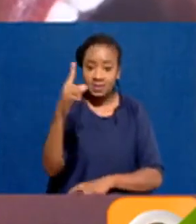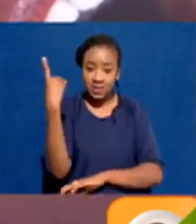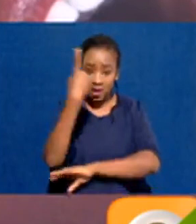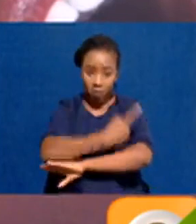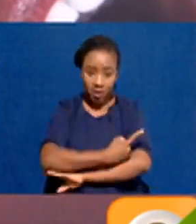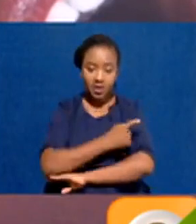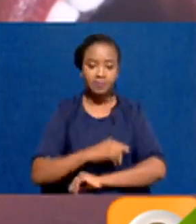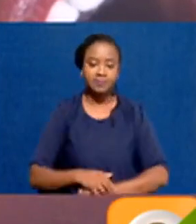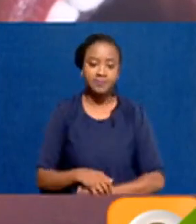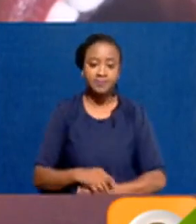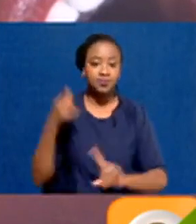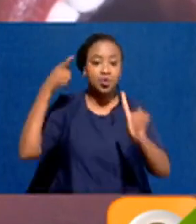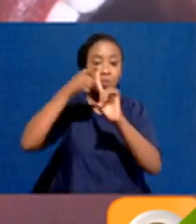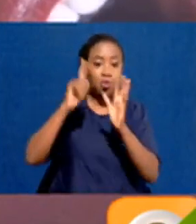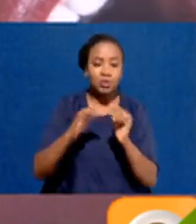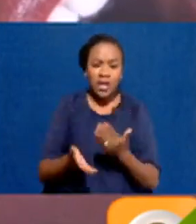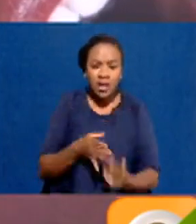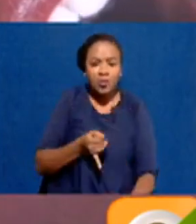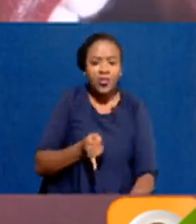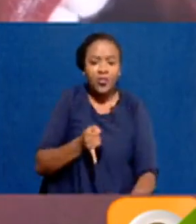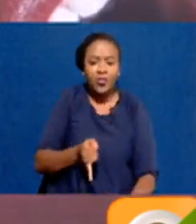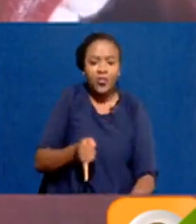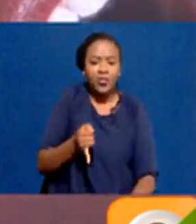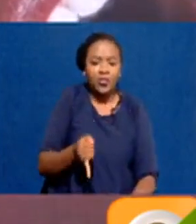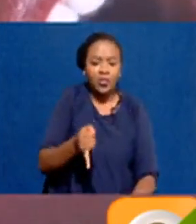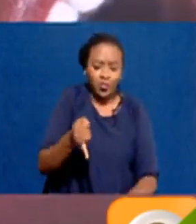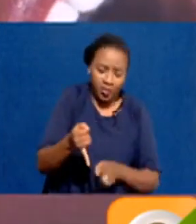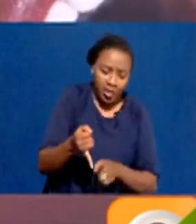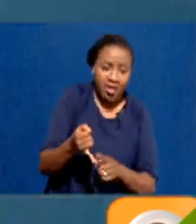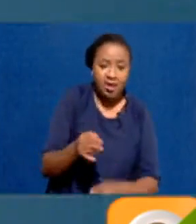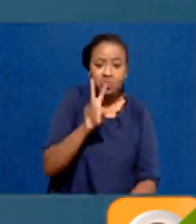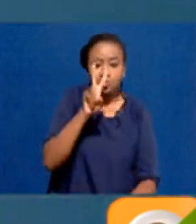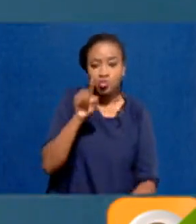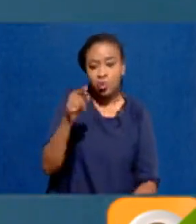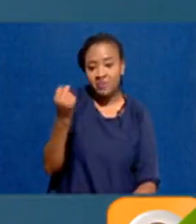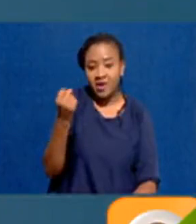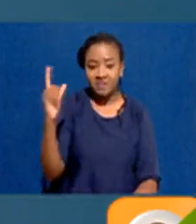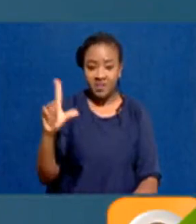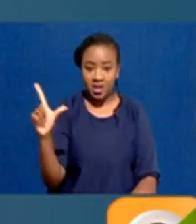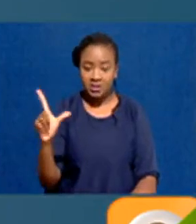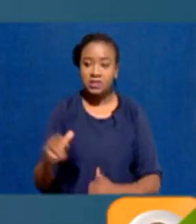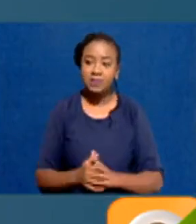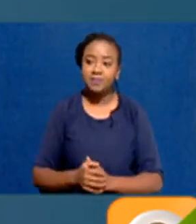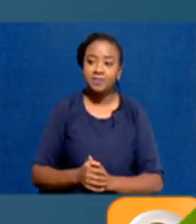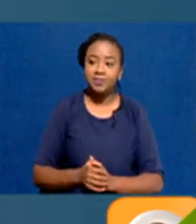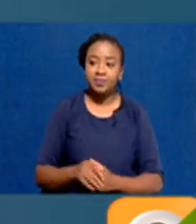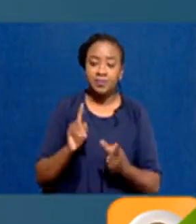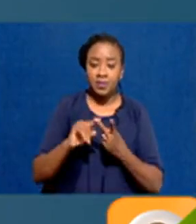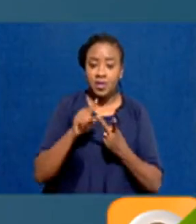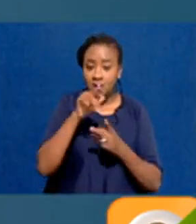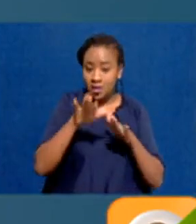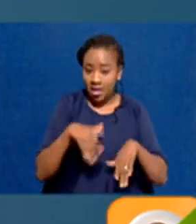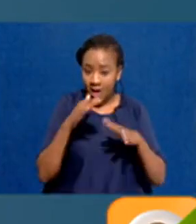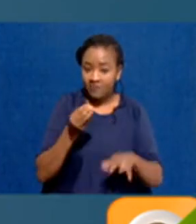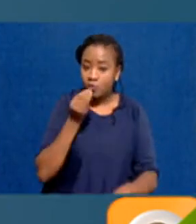kwa siku ili waweze kupitisha mkojo takriban lita 2.5. Pili, ni vizuri kuwa mwangalifu kwa